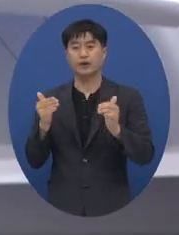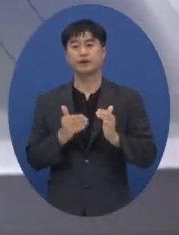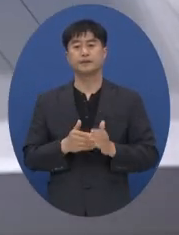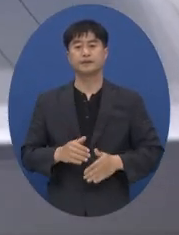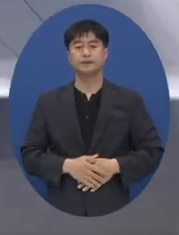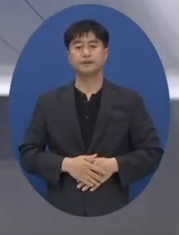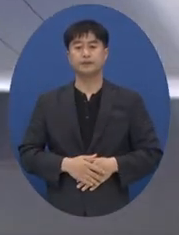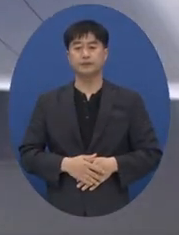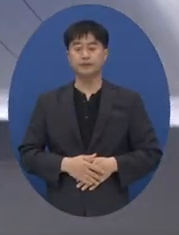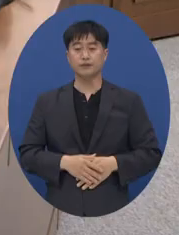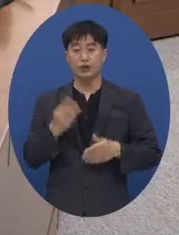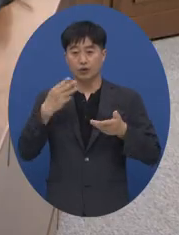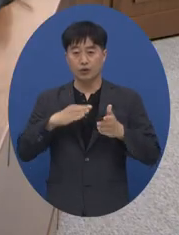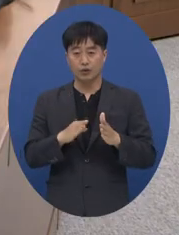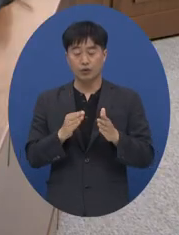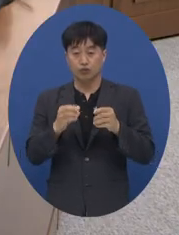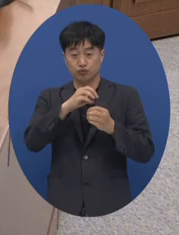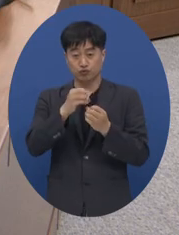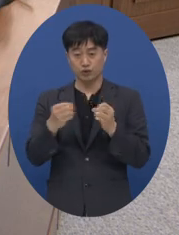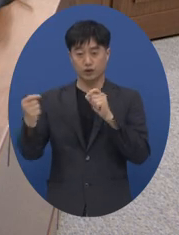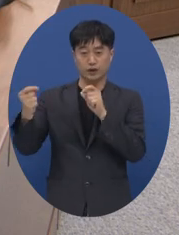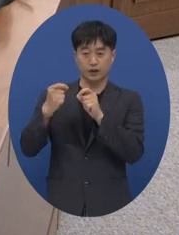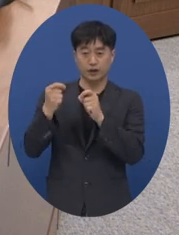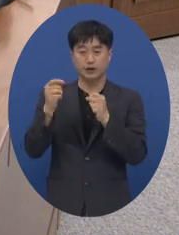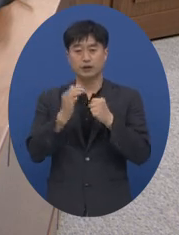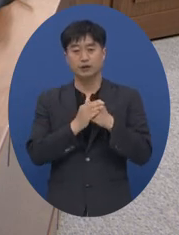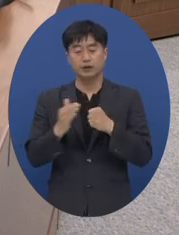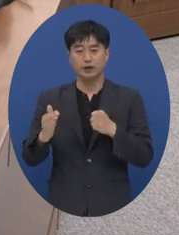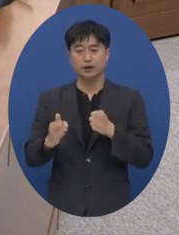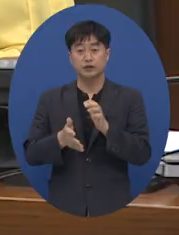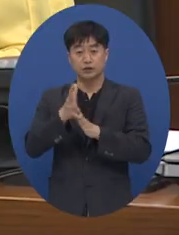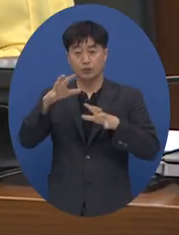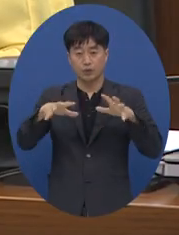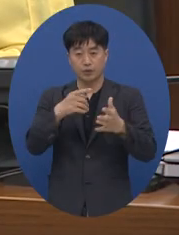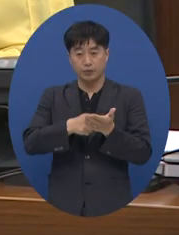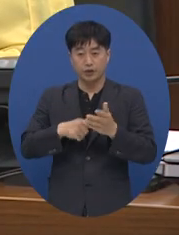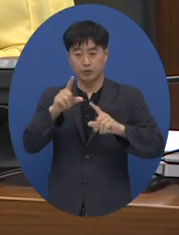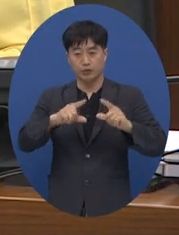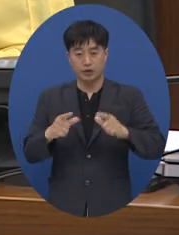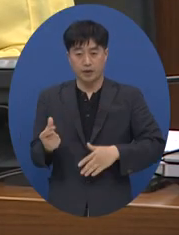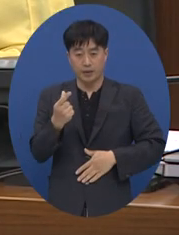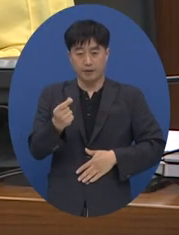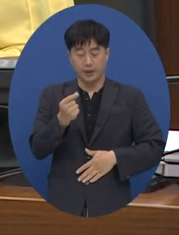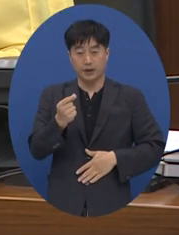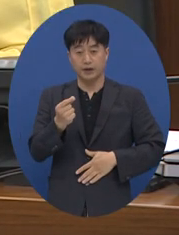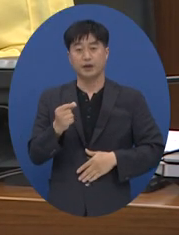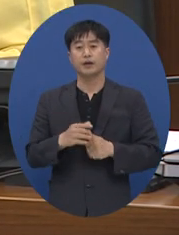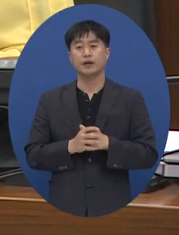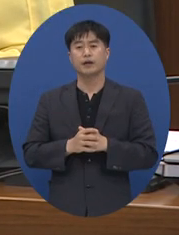당부했습니다. 경기도는 추석 명절이 다가옴에 따라 시군별 피해 상황을 신속히